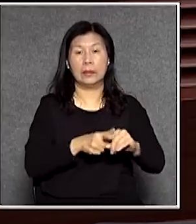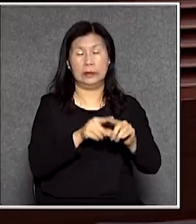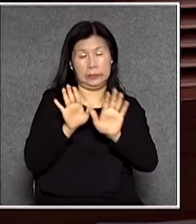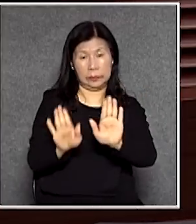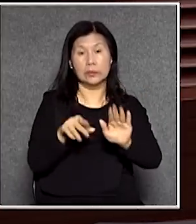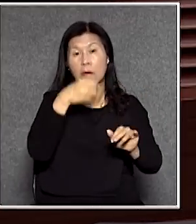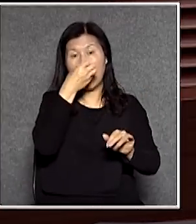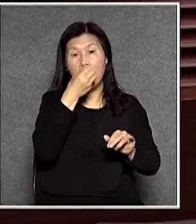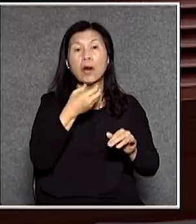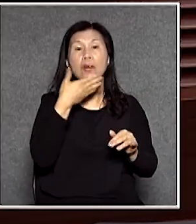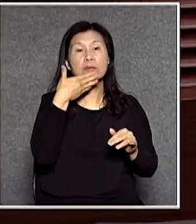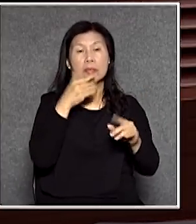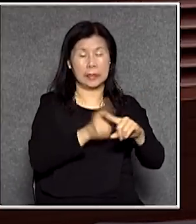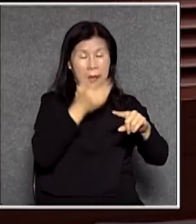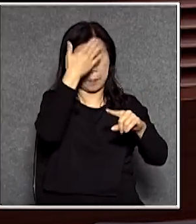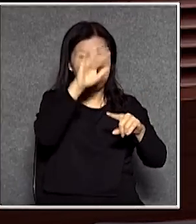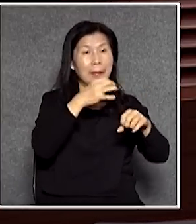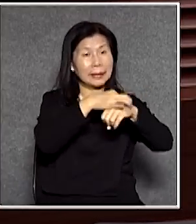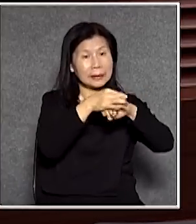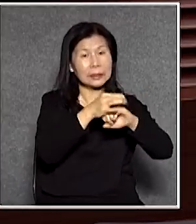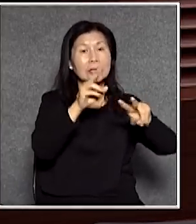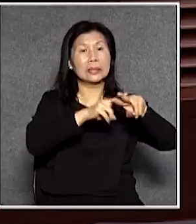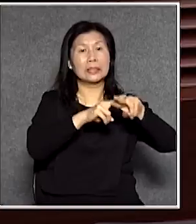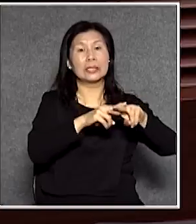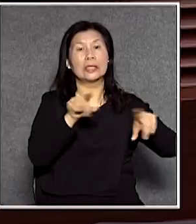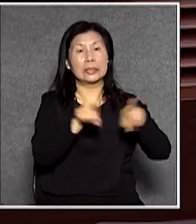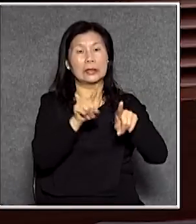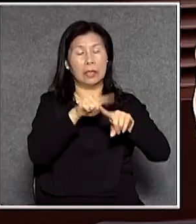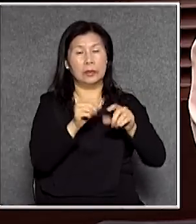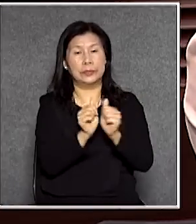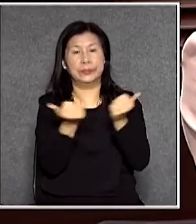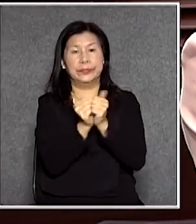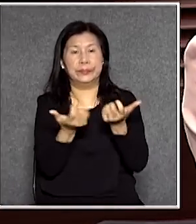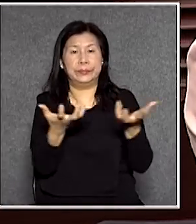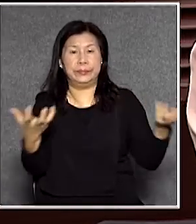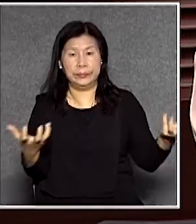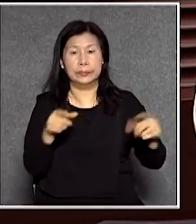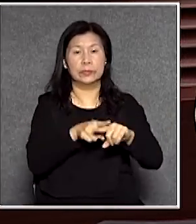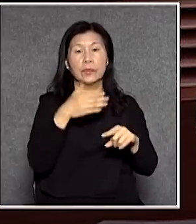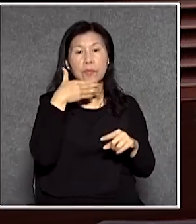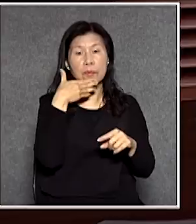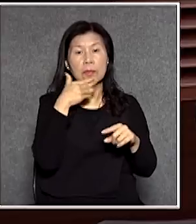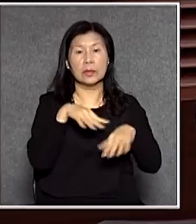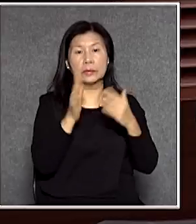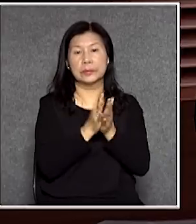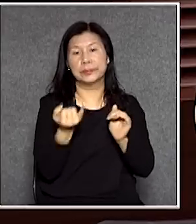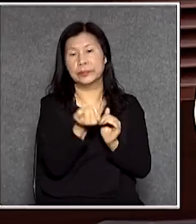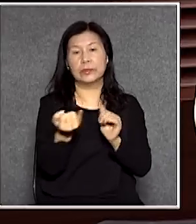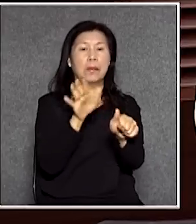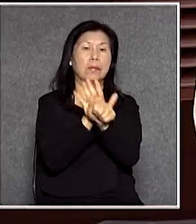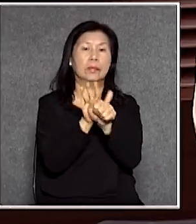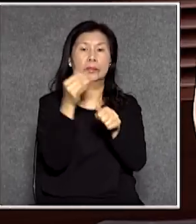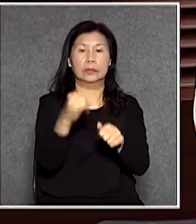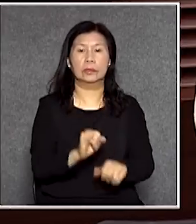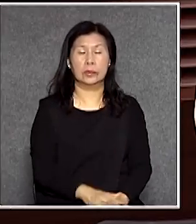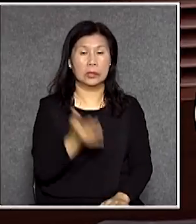香港青年認識國家，令他們與祖國產生疏離感，這樣對青年是百害而無一利的。去